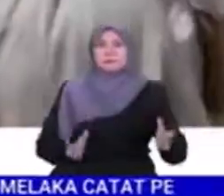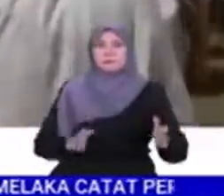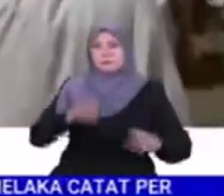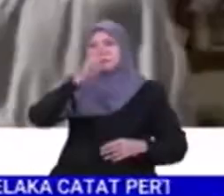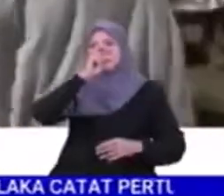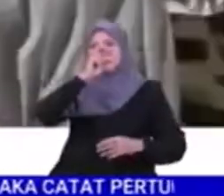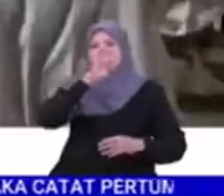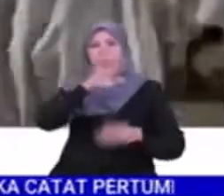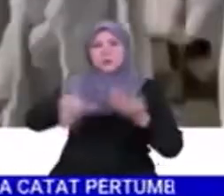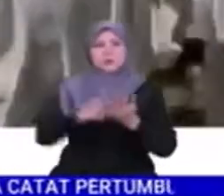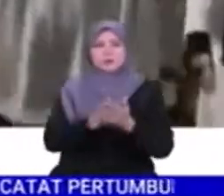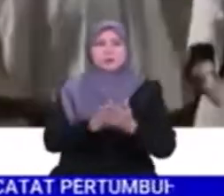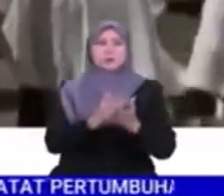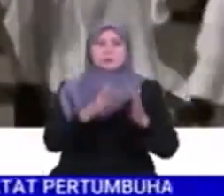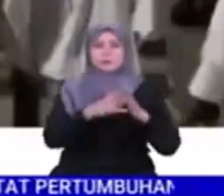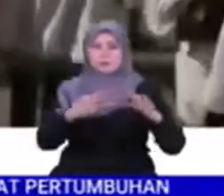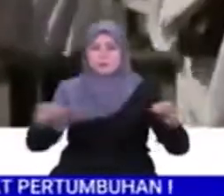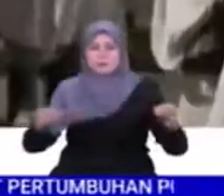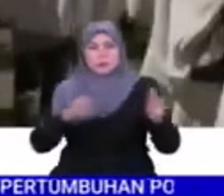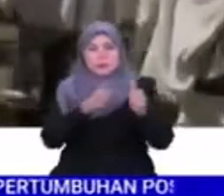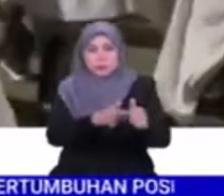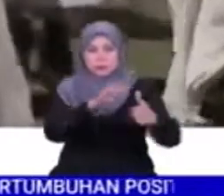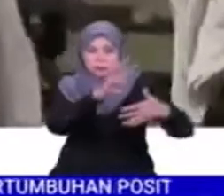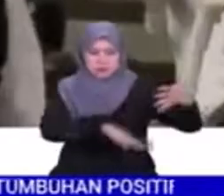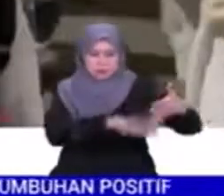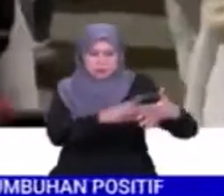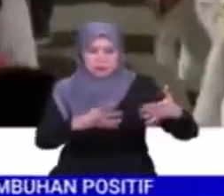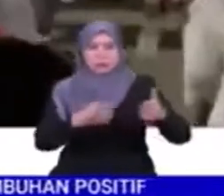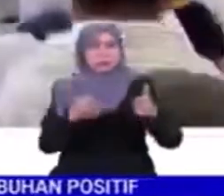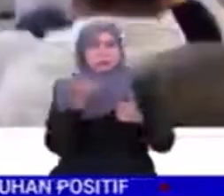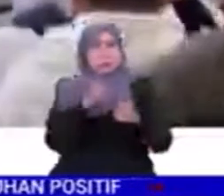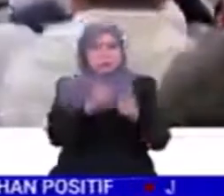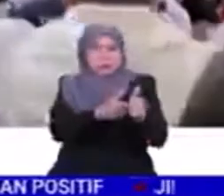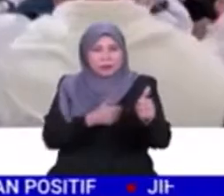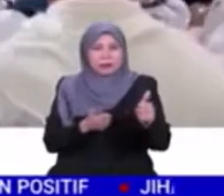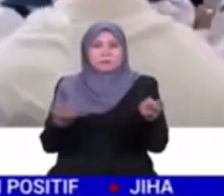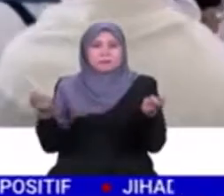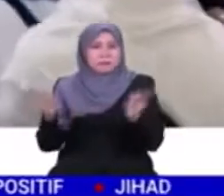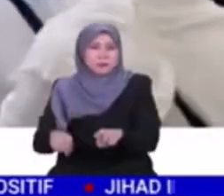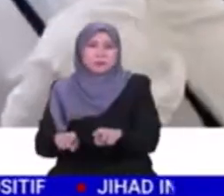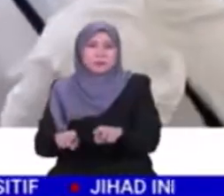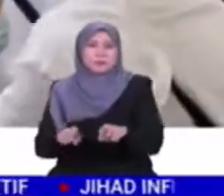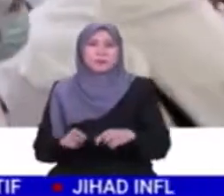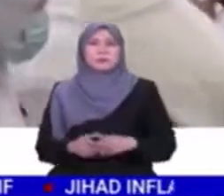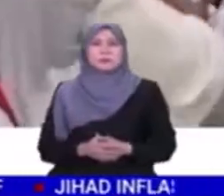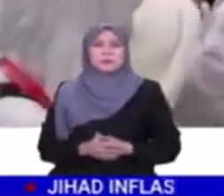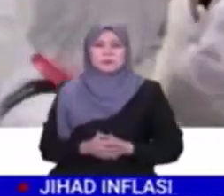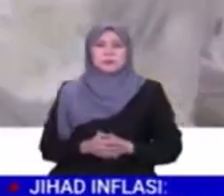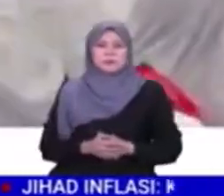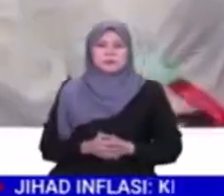semua ibadah selesai mengikut perancangan tanpa sebarang kejadian yang tidak diingini.